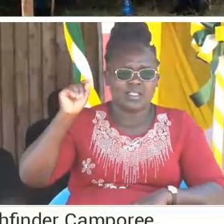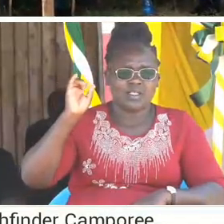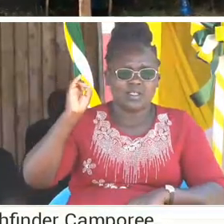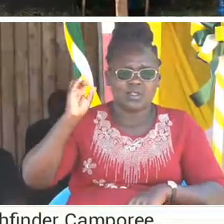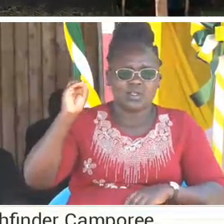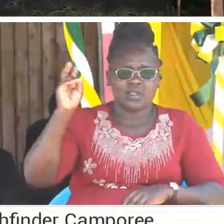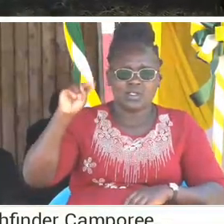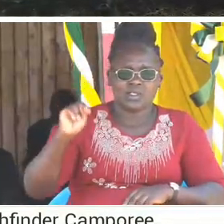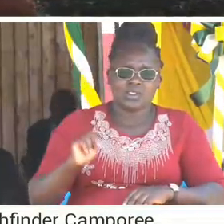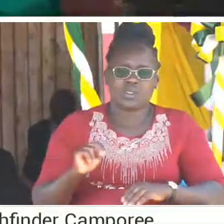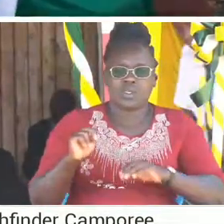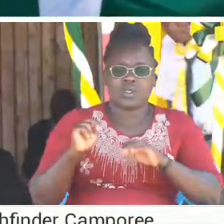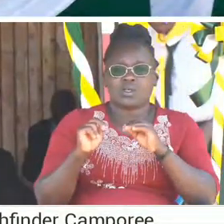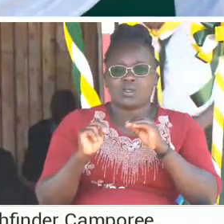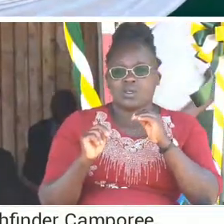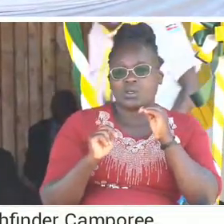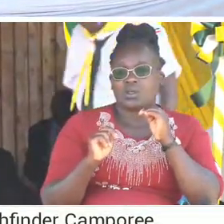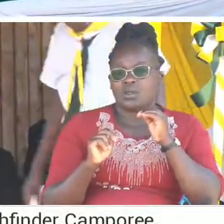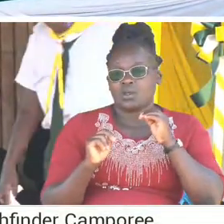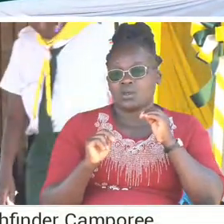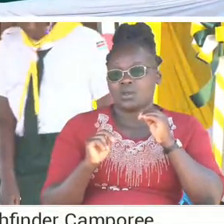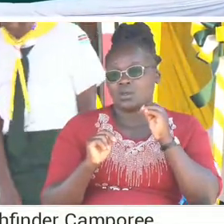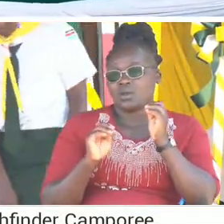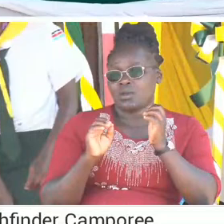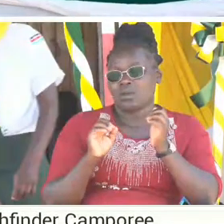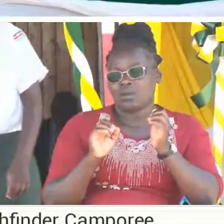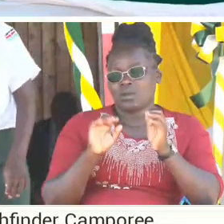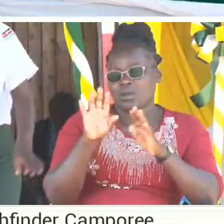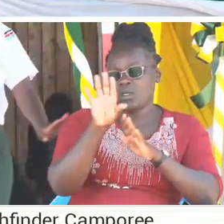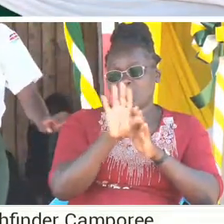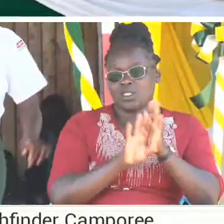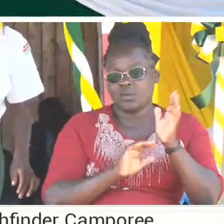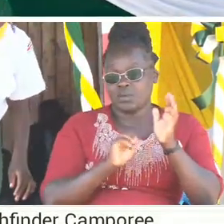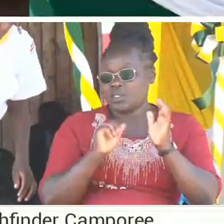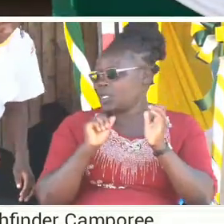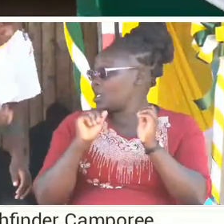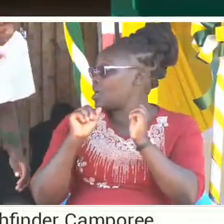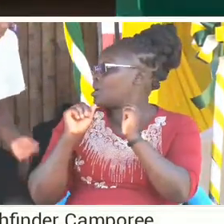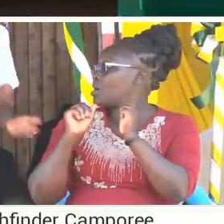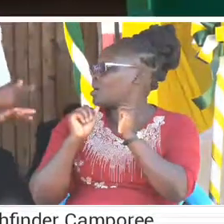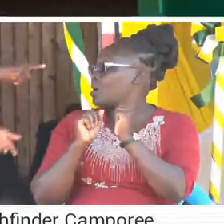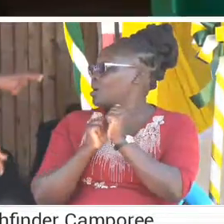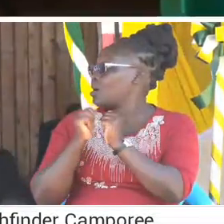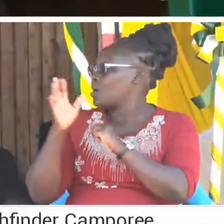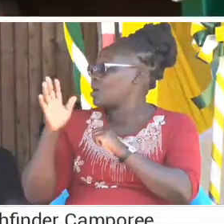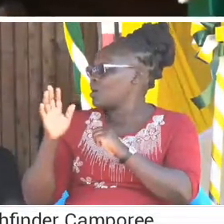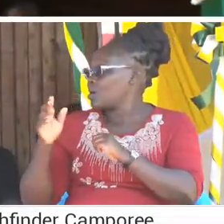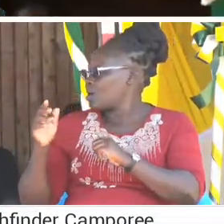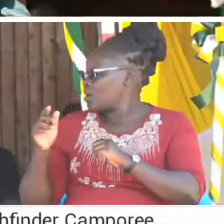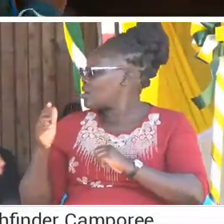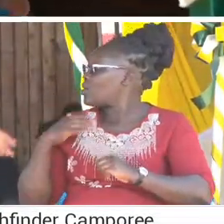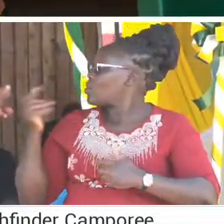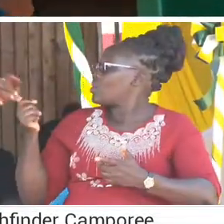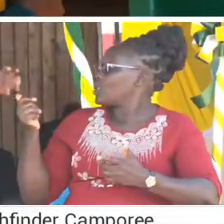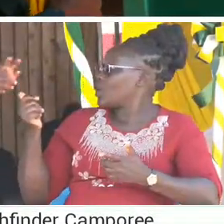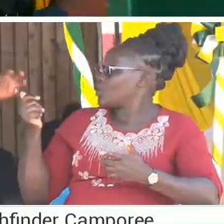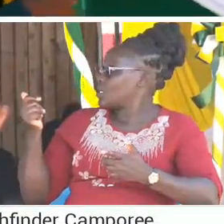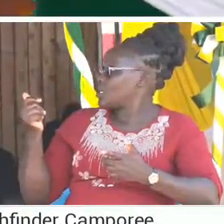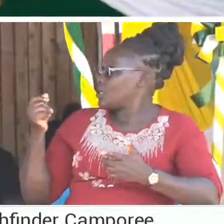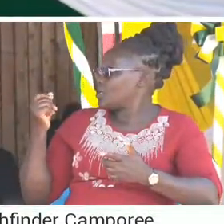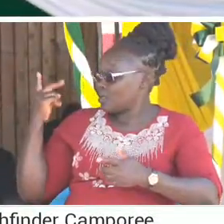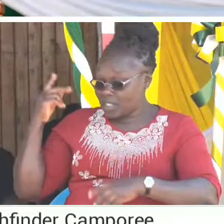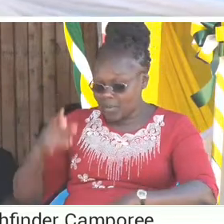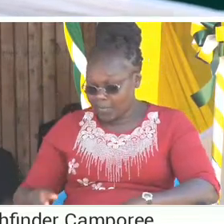Kwa nini usianzie fungu la 6? Ufunuo 14. Anzia fungu la 6. Fungu hili la 6. Anasema hivi.